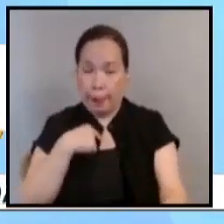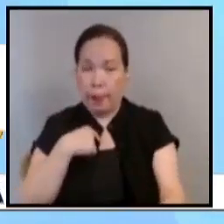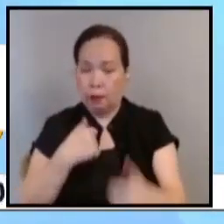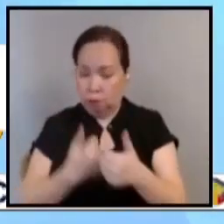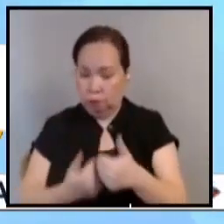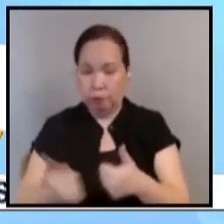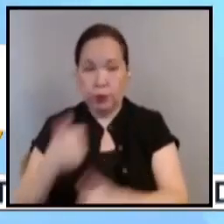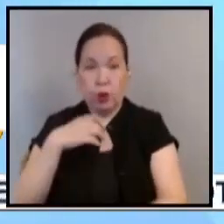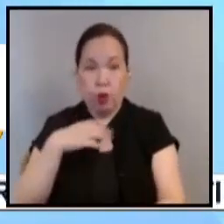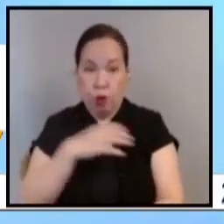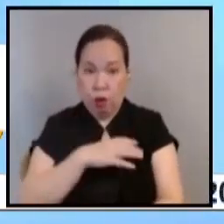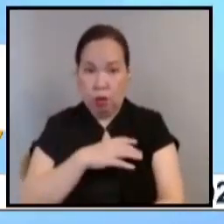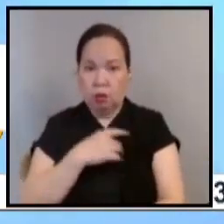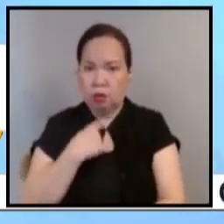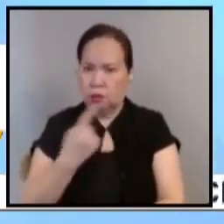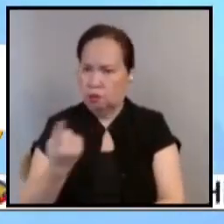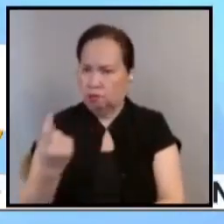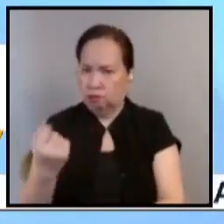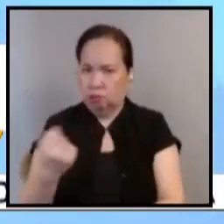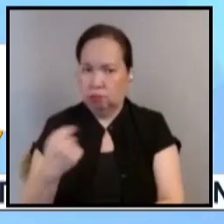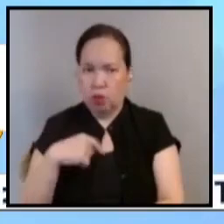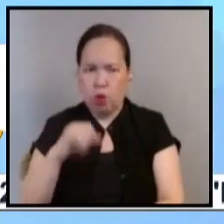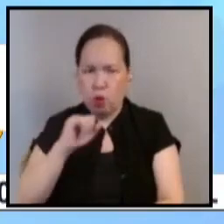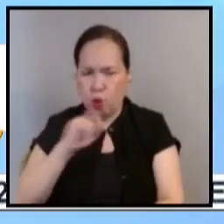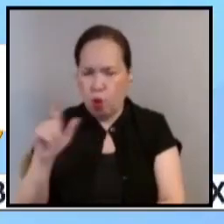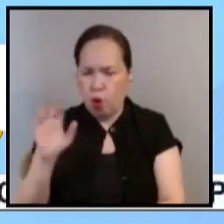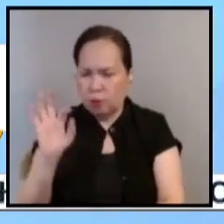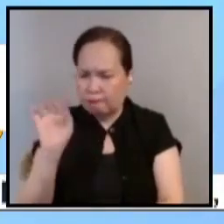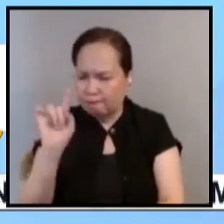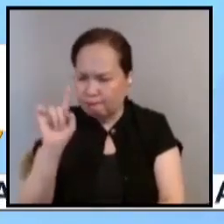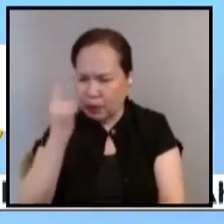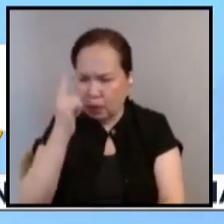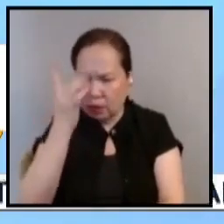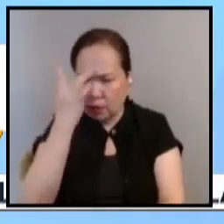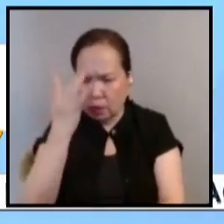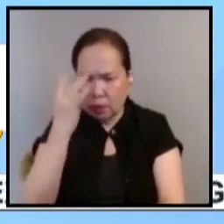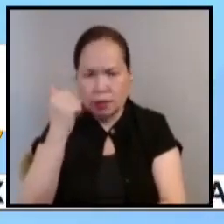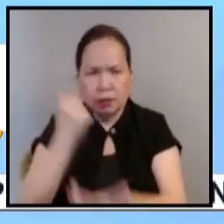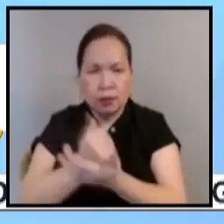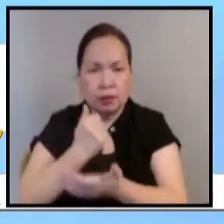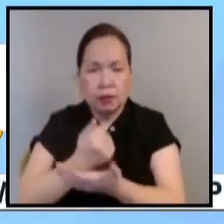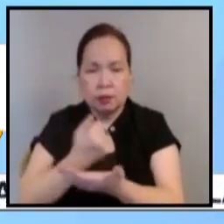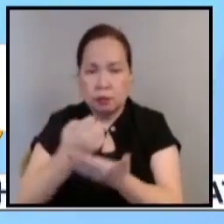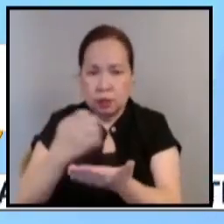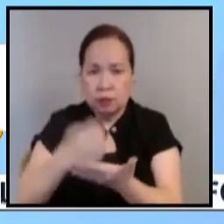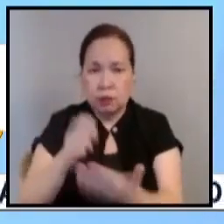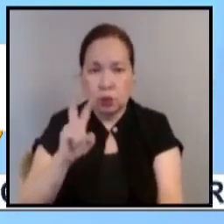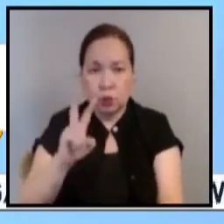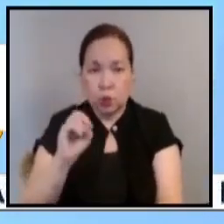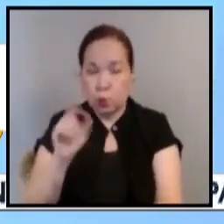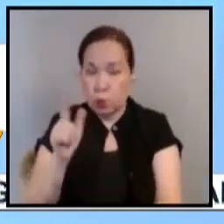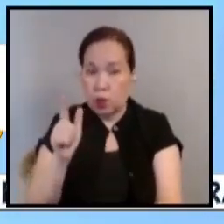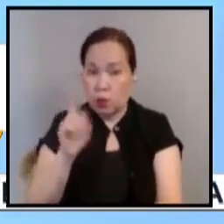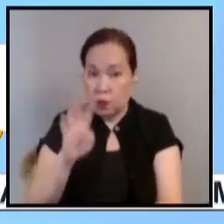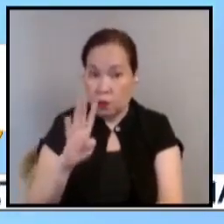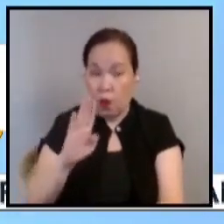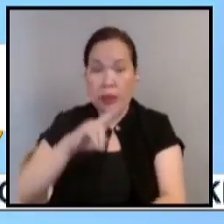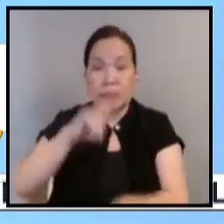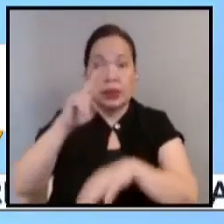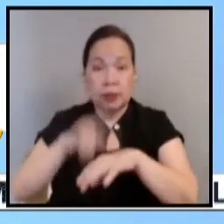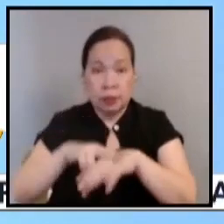uncertain terms that every centavo that was approved for spending under the 2024 National